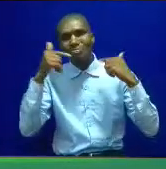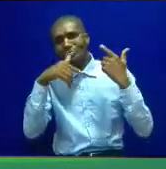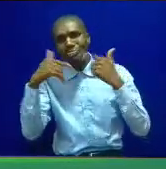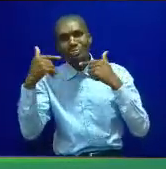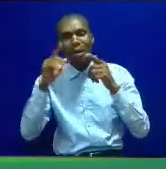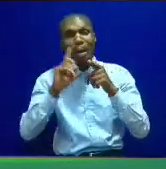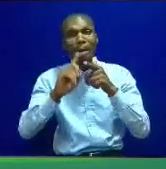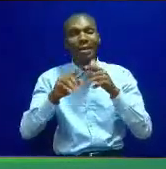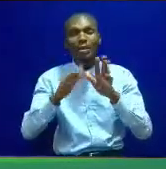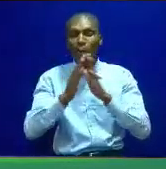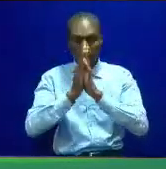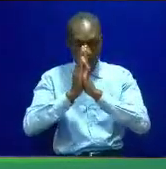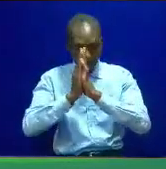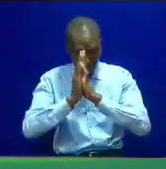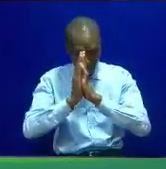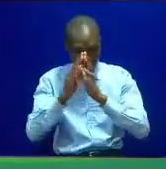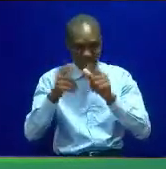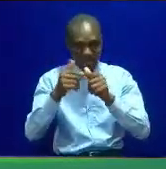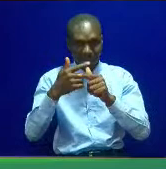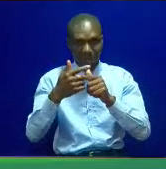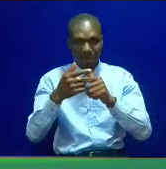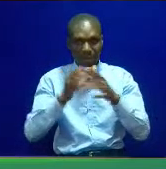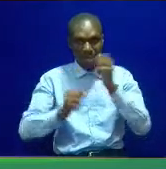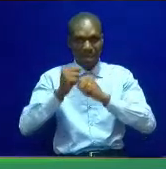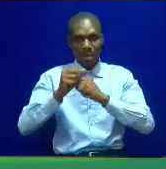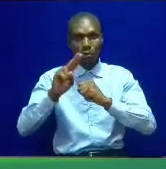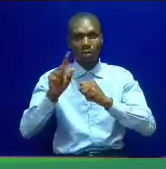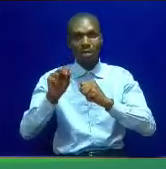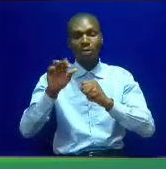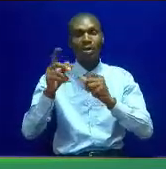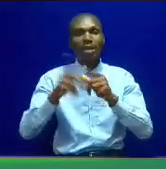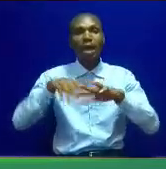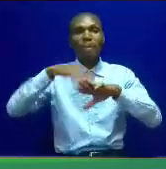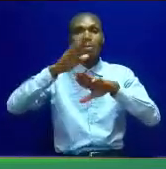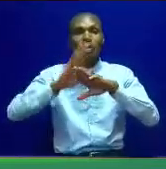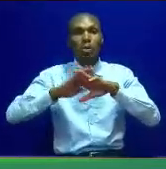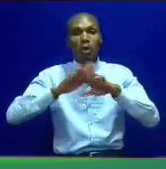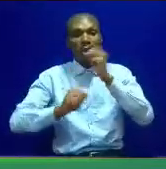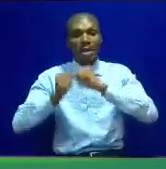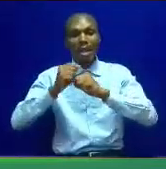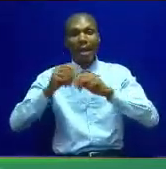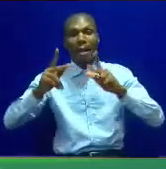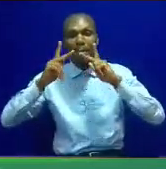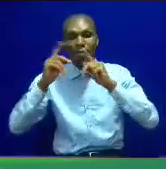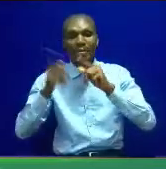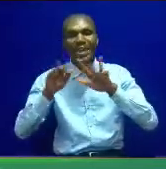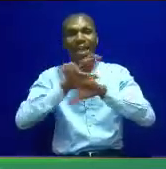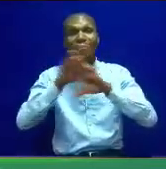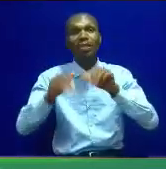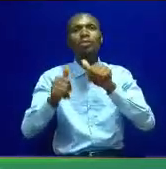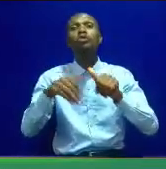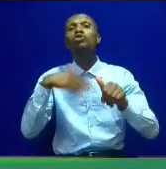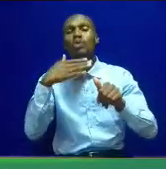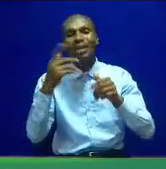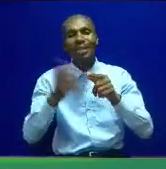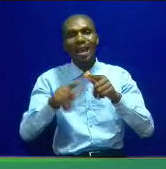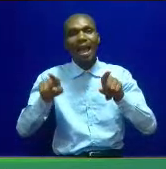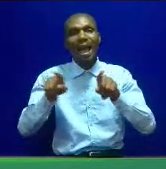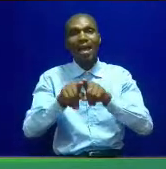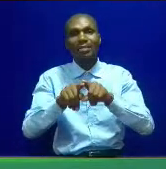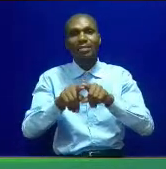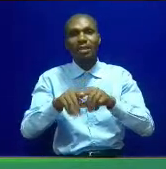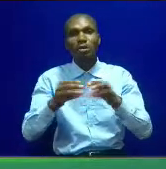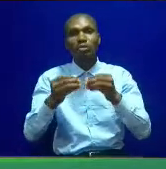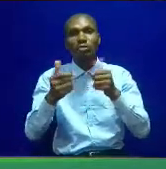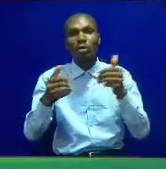ali lakini tu abata beirenga 2023 obo mwaka umya bwo morende na kirege ndo ekitoraga ni ekero toraga ni